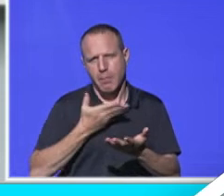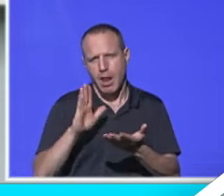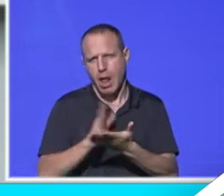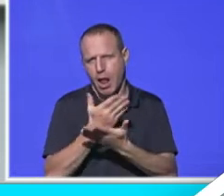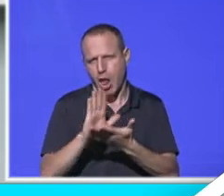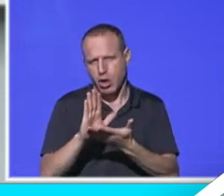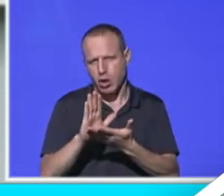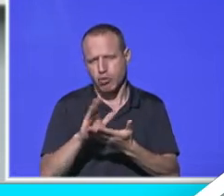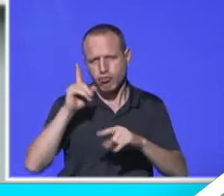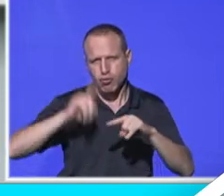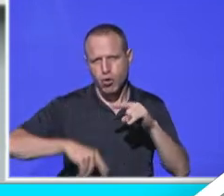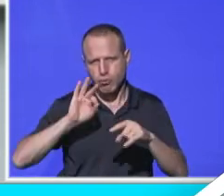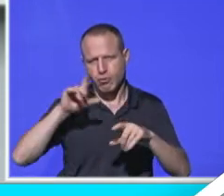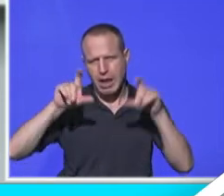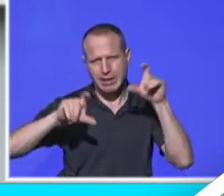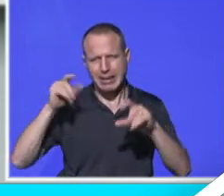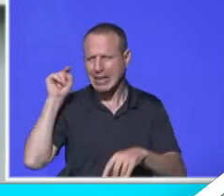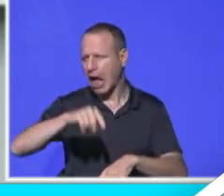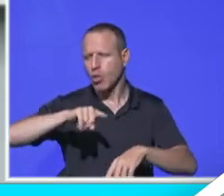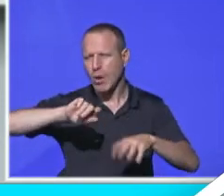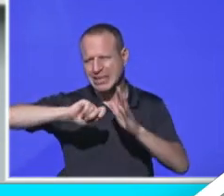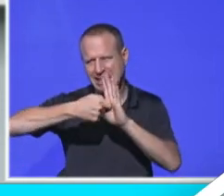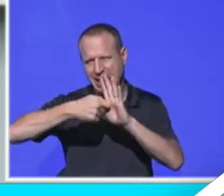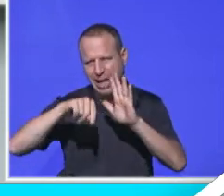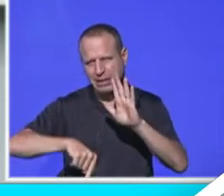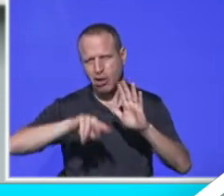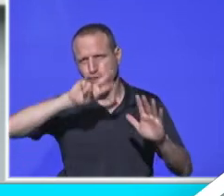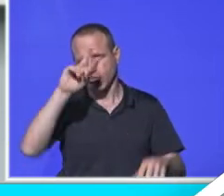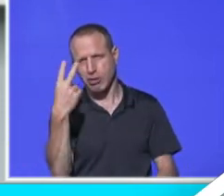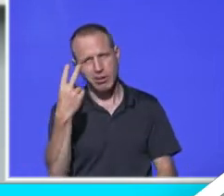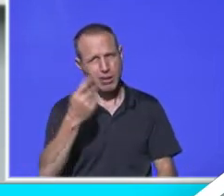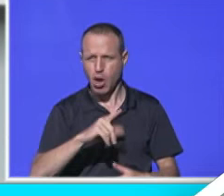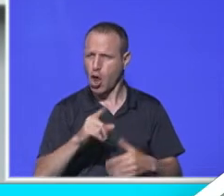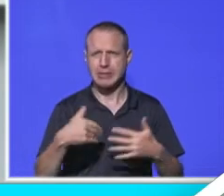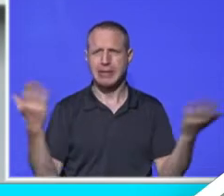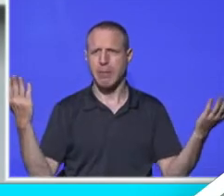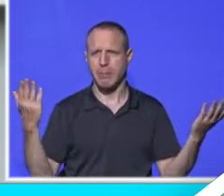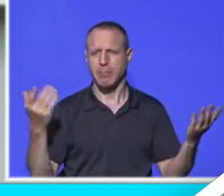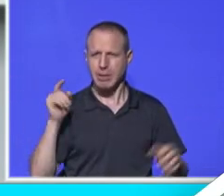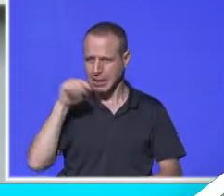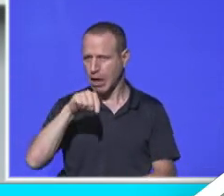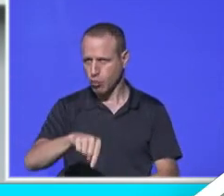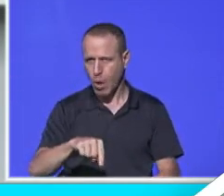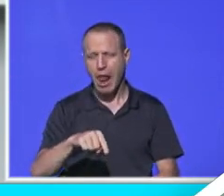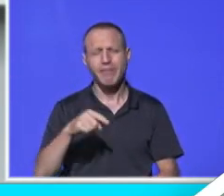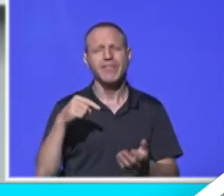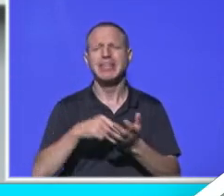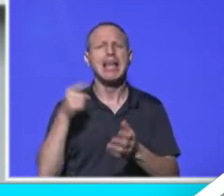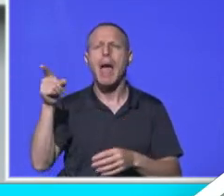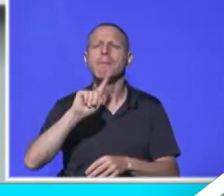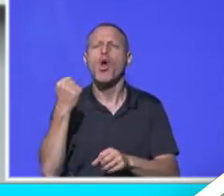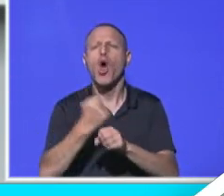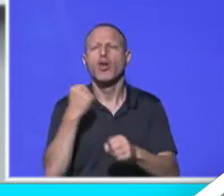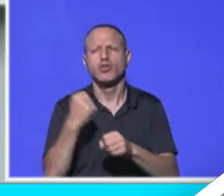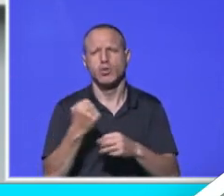עבור האזרחים. הגענו לסגר הזה, השני, ולא בכדי. הגענו אליו כי הם לא עשו